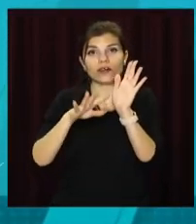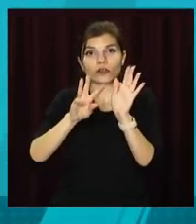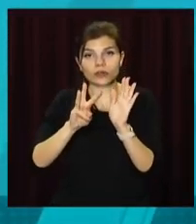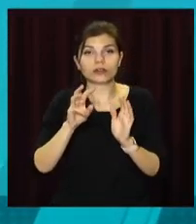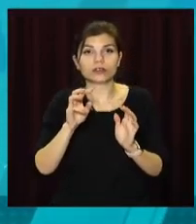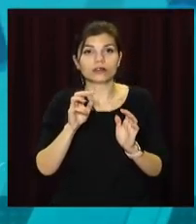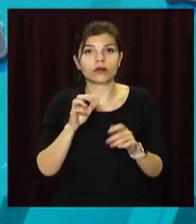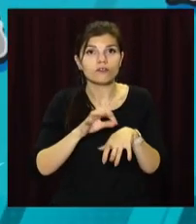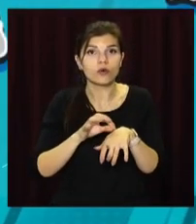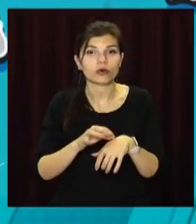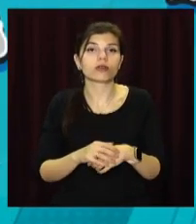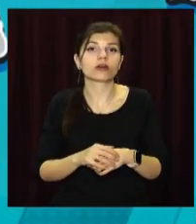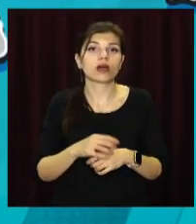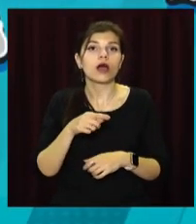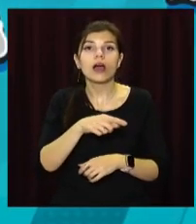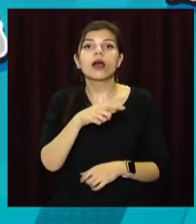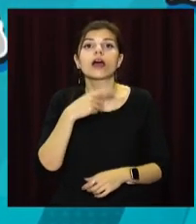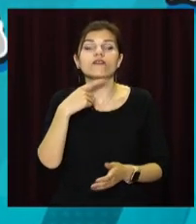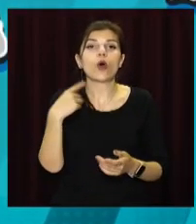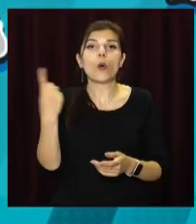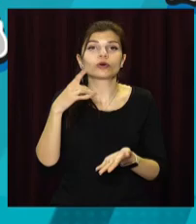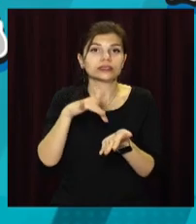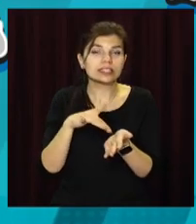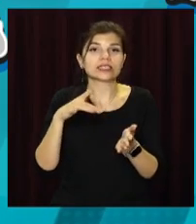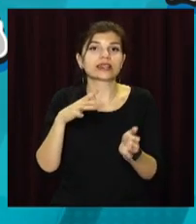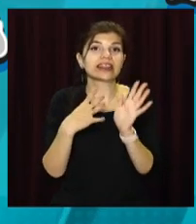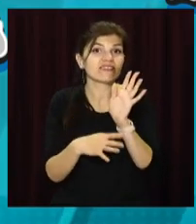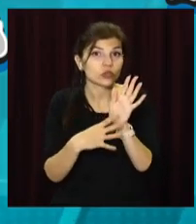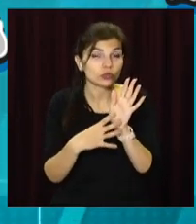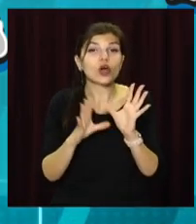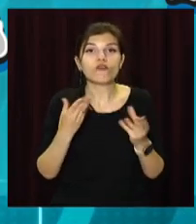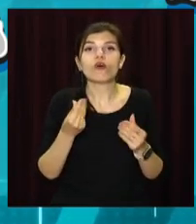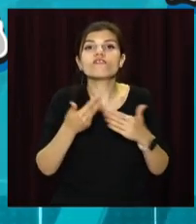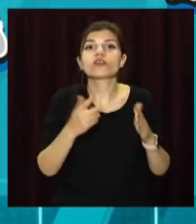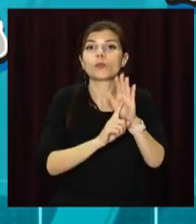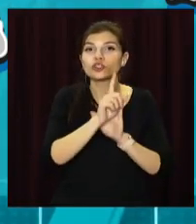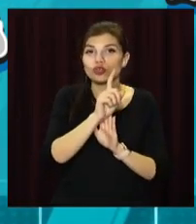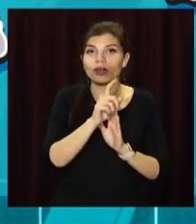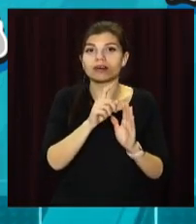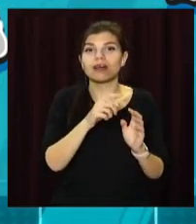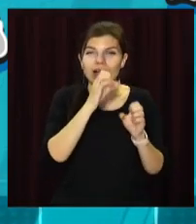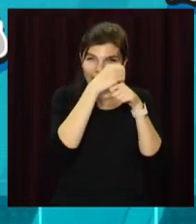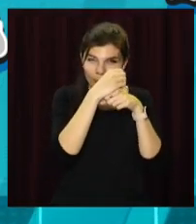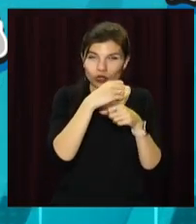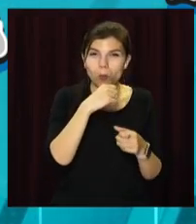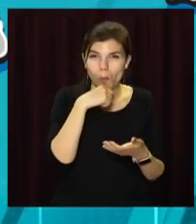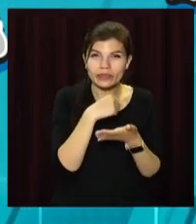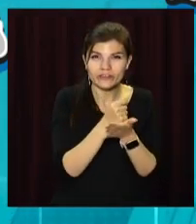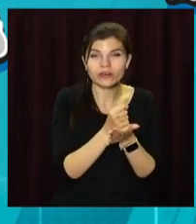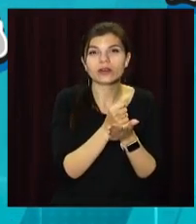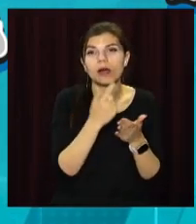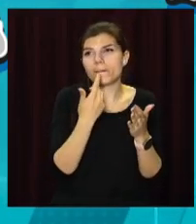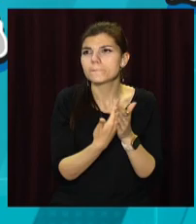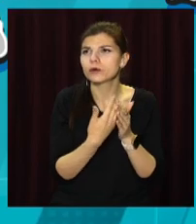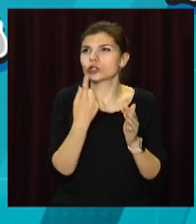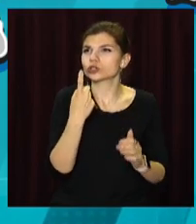хворих. Серед них в обласному центрі – 90. Загалом від початку пандемії в регіоні лабораторно підтвердили недугу в